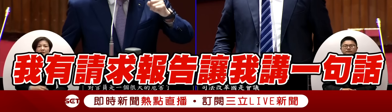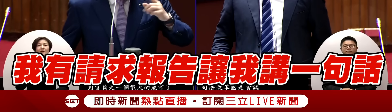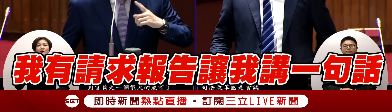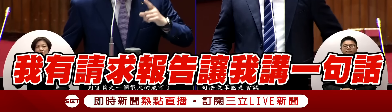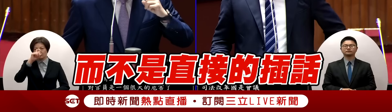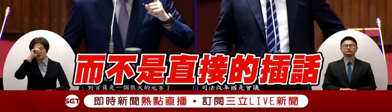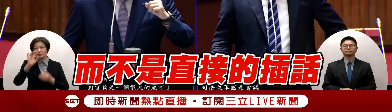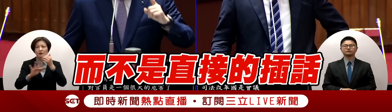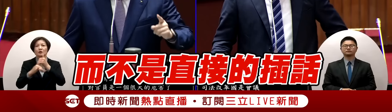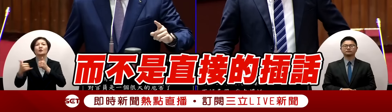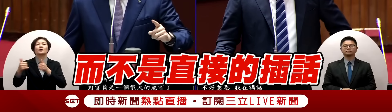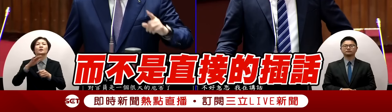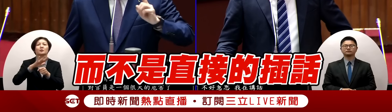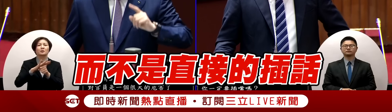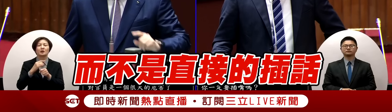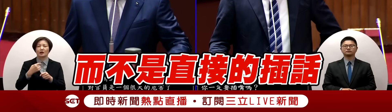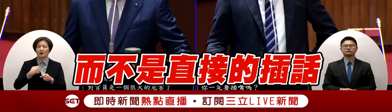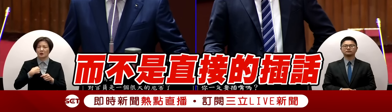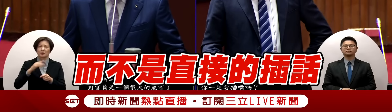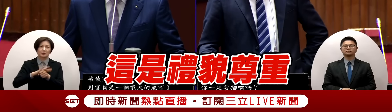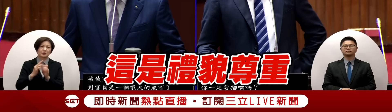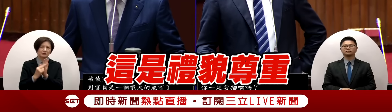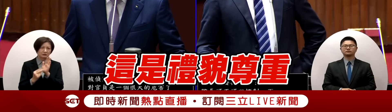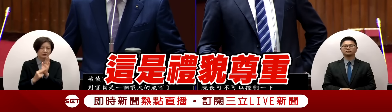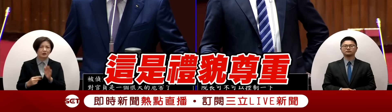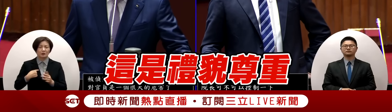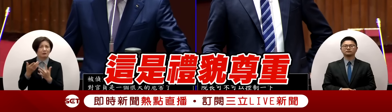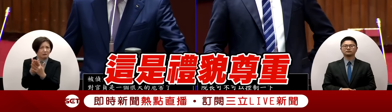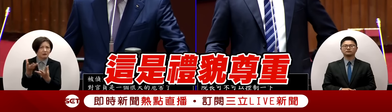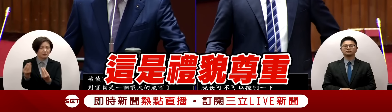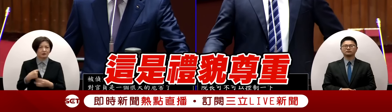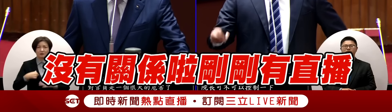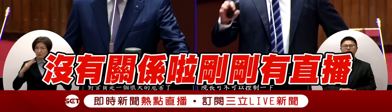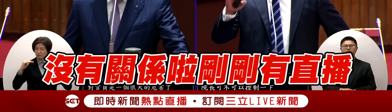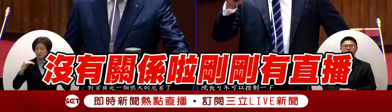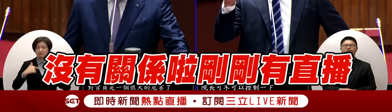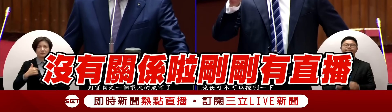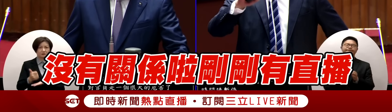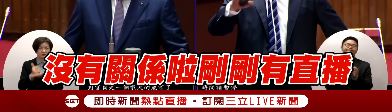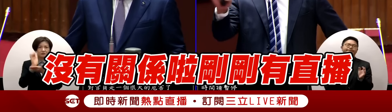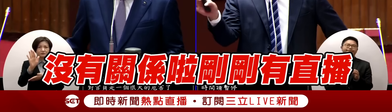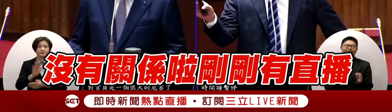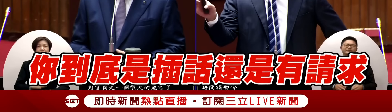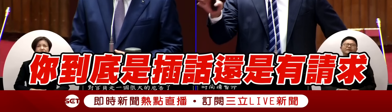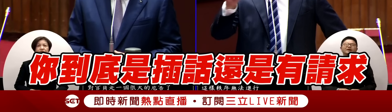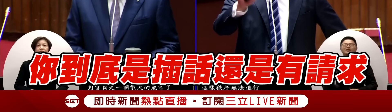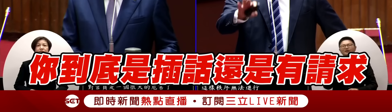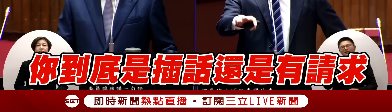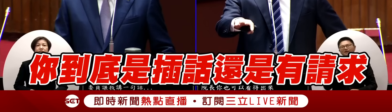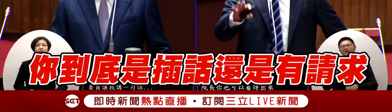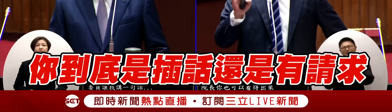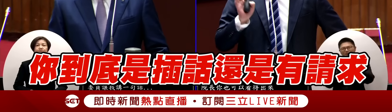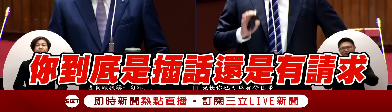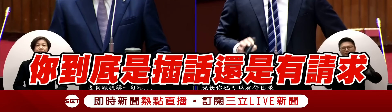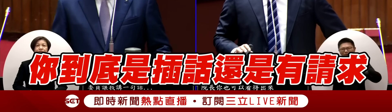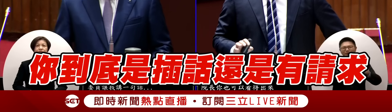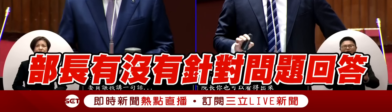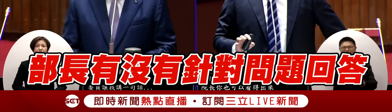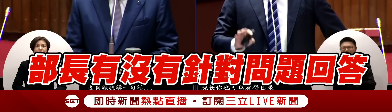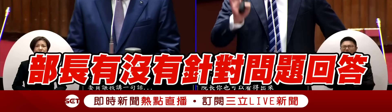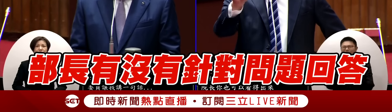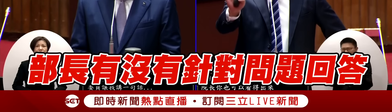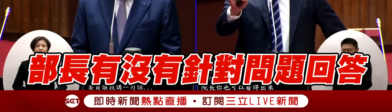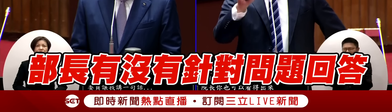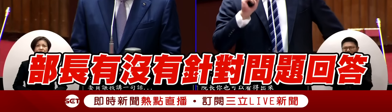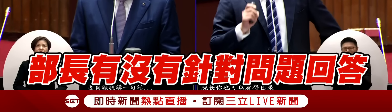让我讲一句话，我有请求，我不是直接的插话。这是礼貌、尊重， 没有关系啦。刚刚有直播，你到底是插话还是有请